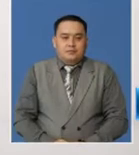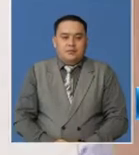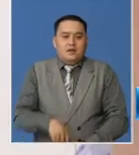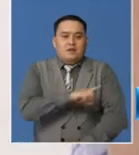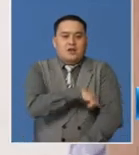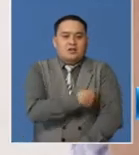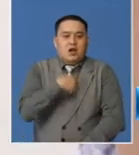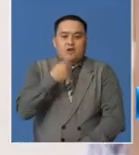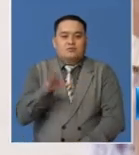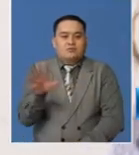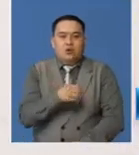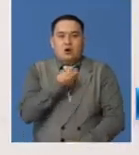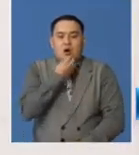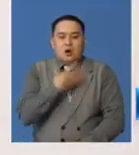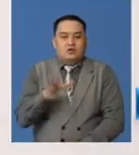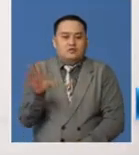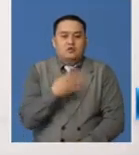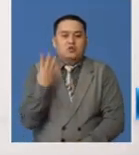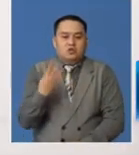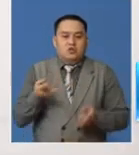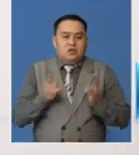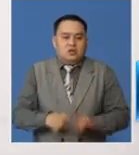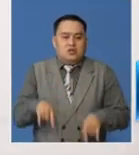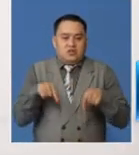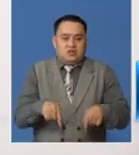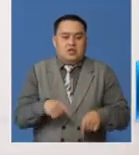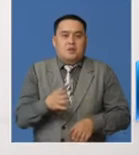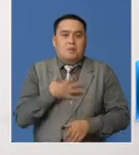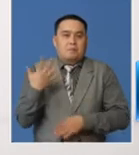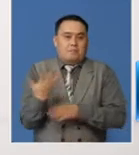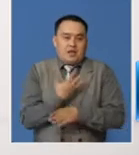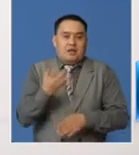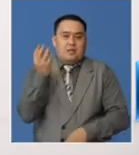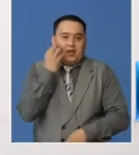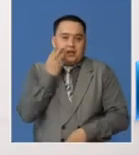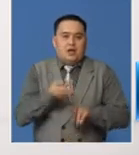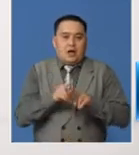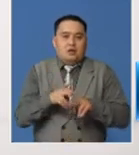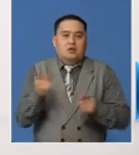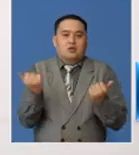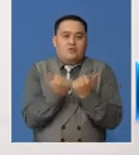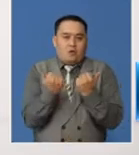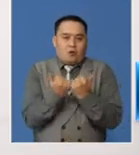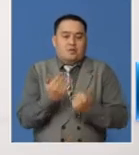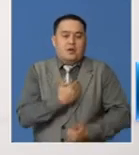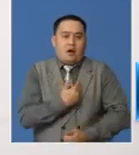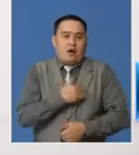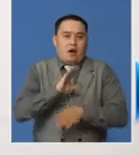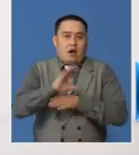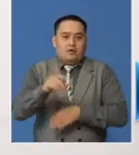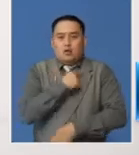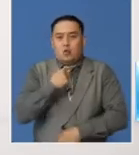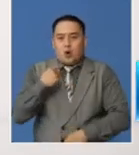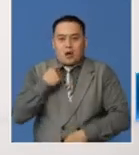Врачи говорят, что все хорошо. Всех своих 4 детей я родила здесь. Это моя 5-я беременность. На этот раз двойня. Меня хотели направить в